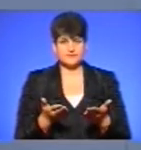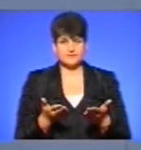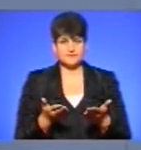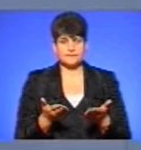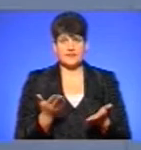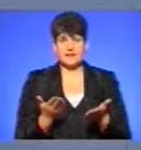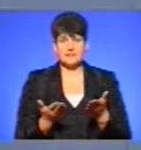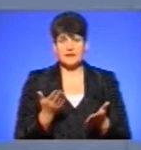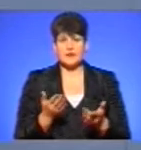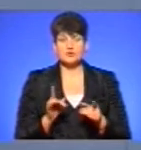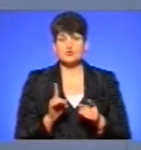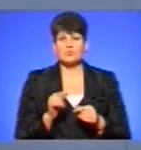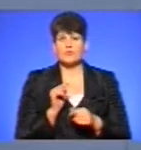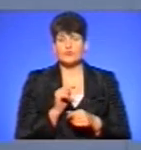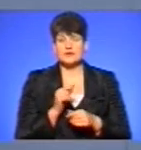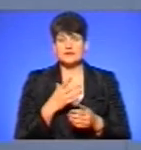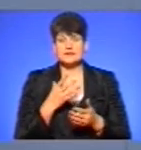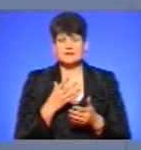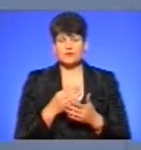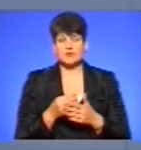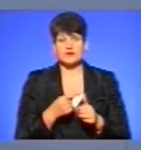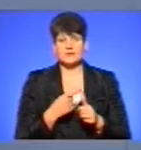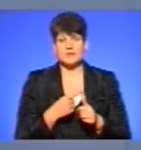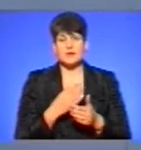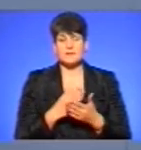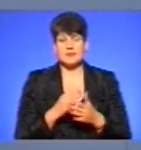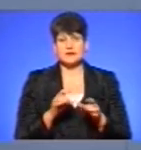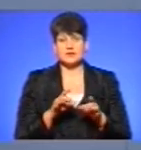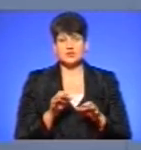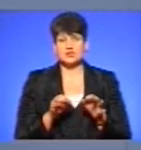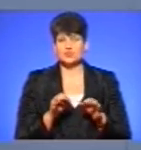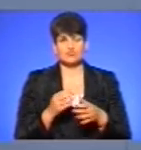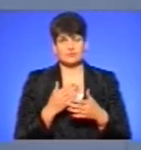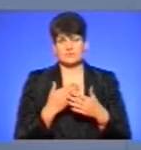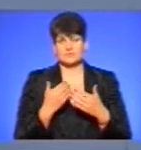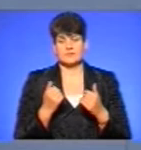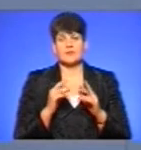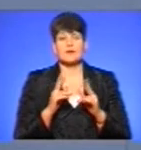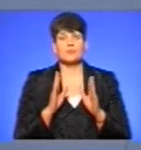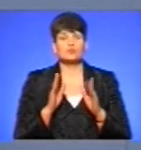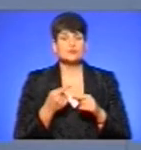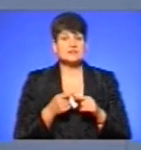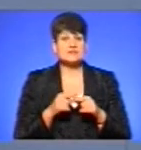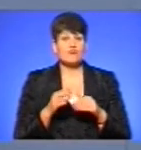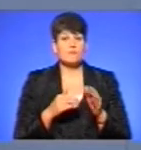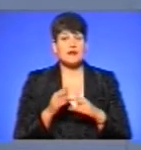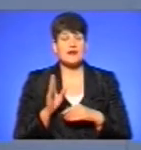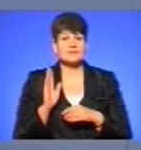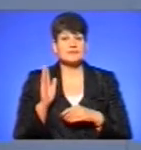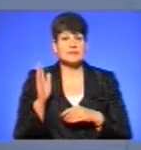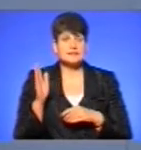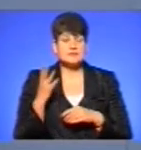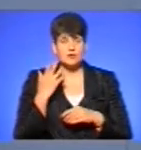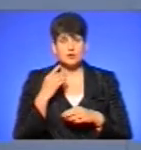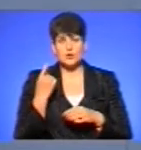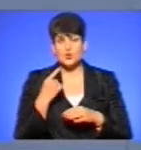щоб вони на своє ім'я рішення суду мали, ще не було. Як воно буде це в практиці, коли особа